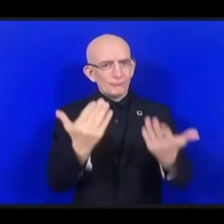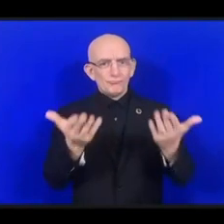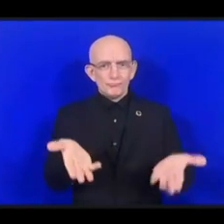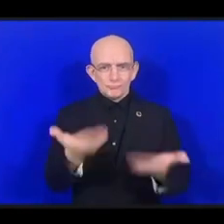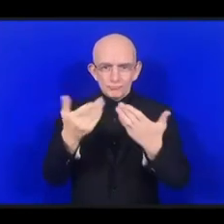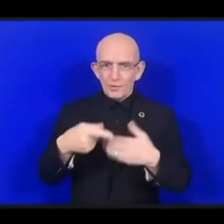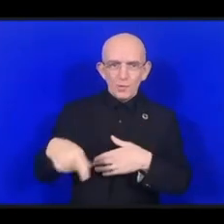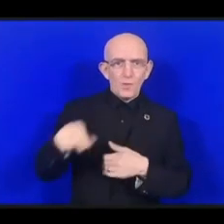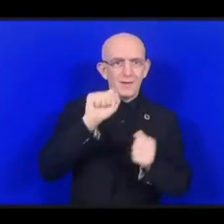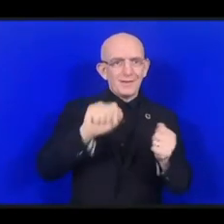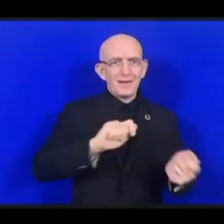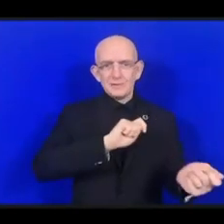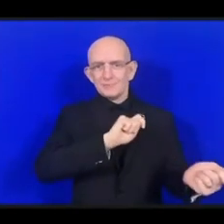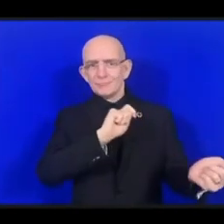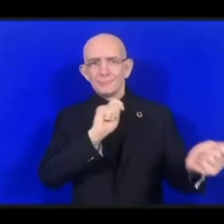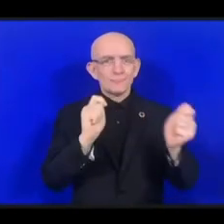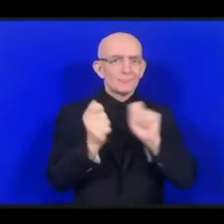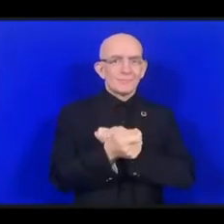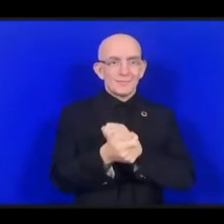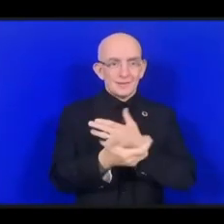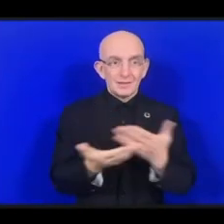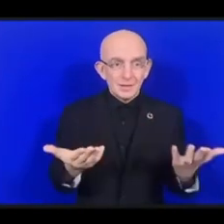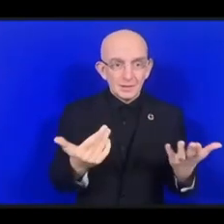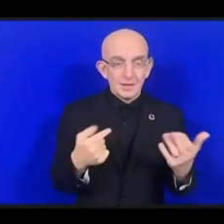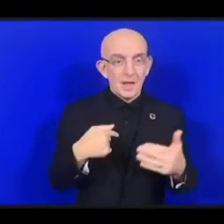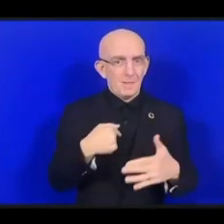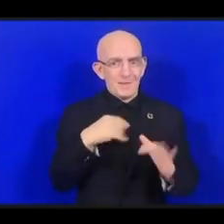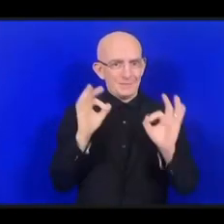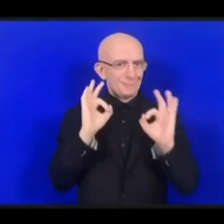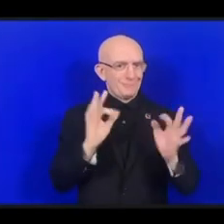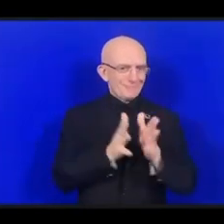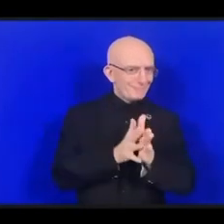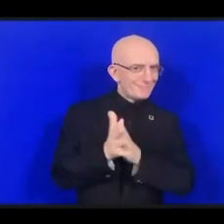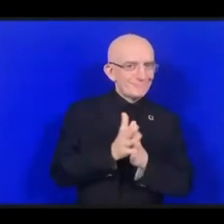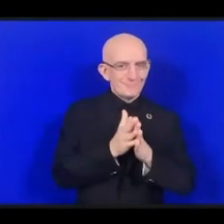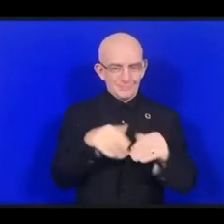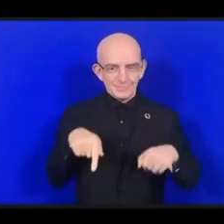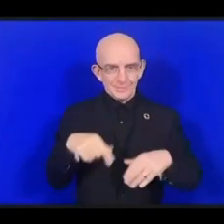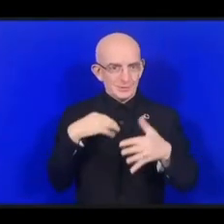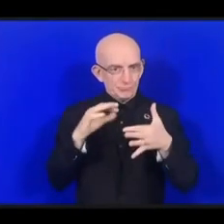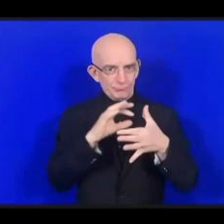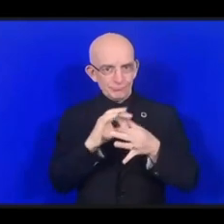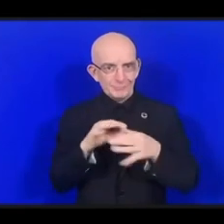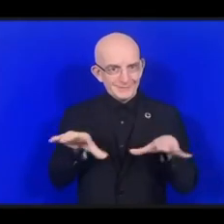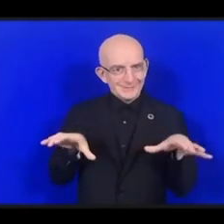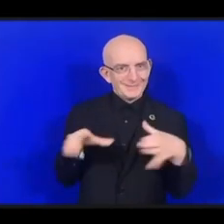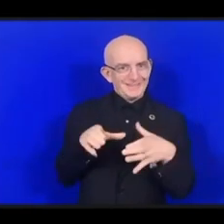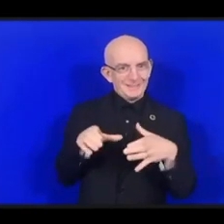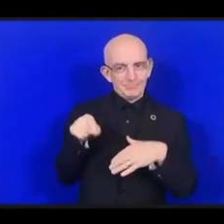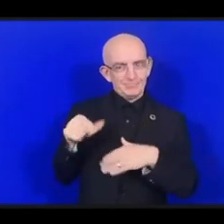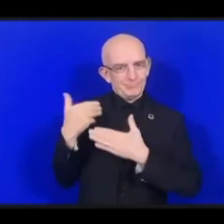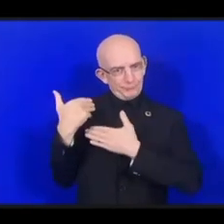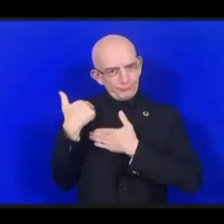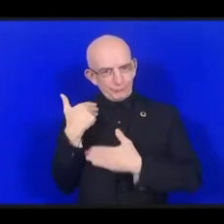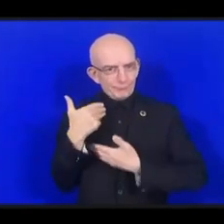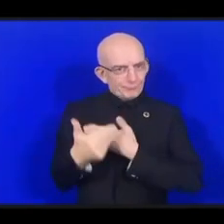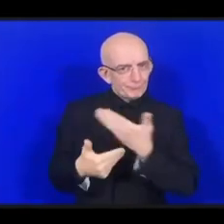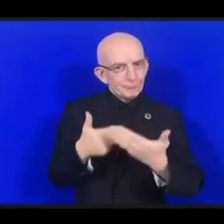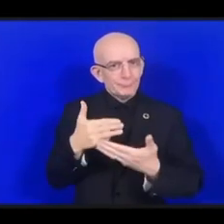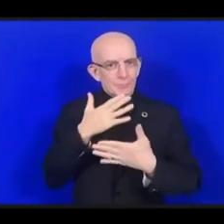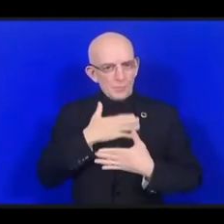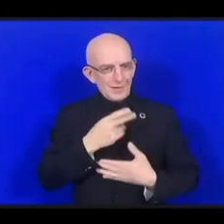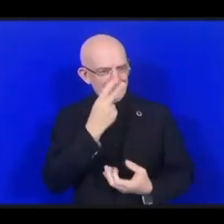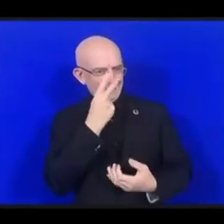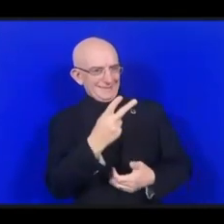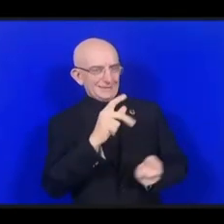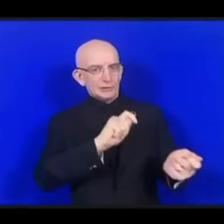rakouten pour mener l'innovation avec les autres entreprises des télécommunications